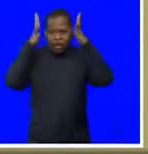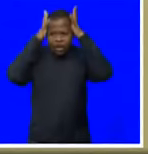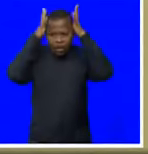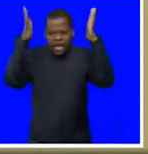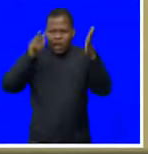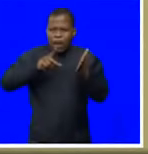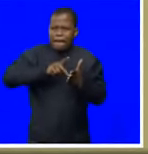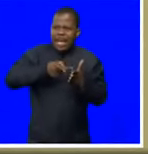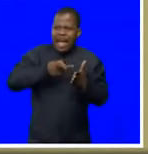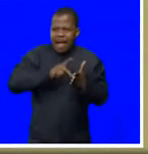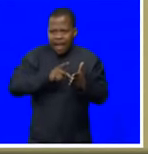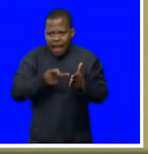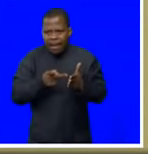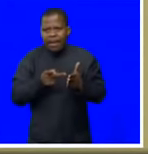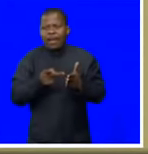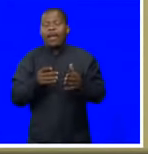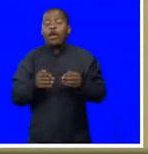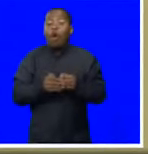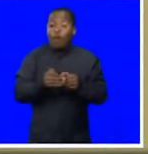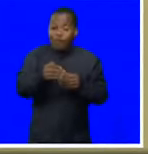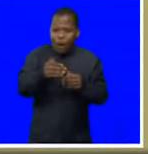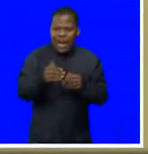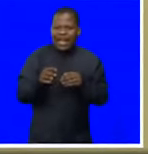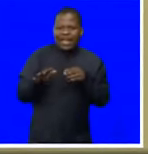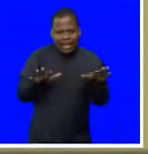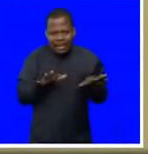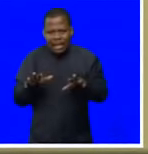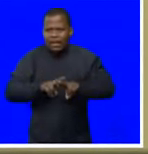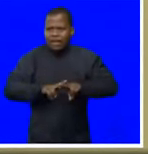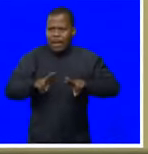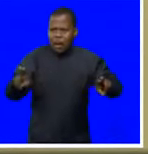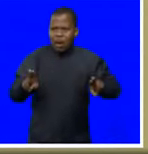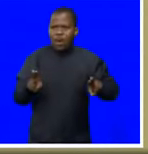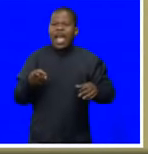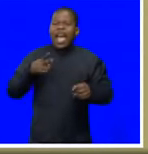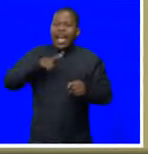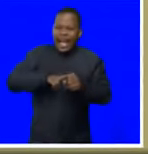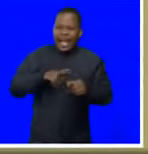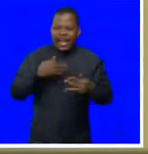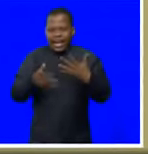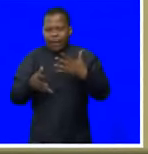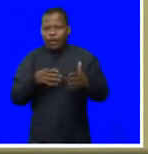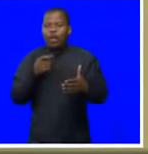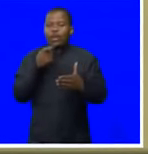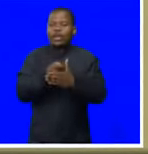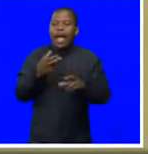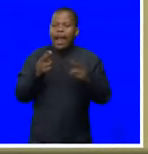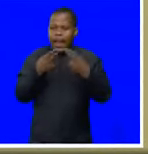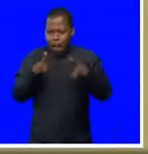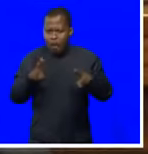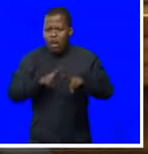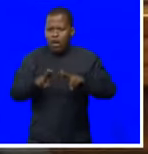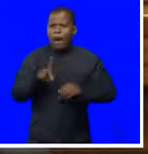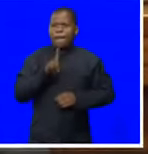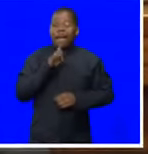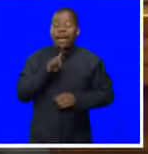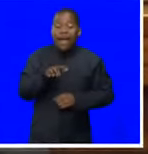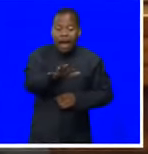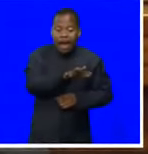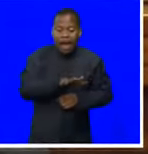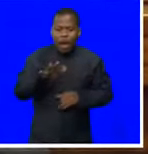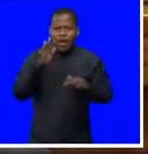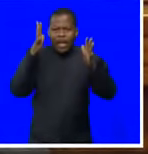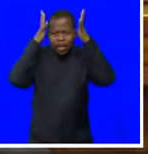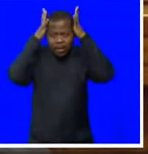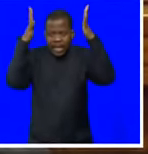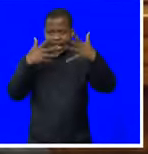singentani nesilive ukuze sikhone kumelana nalesimo noma ngaba sachamukile utho ngaphandle but live likhona kodimela yes